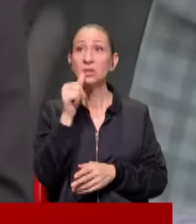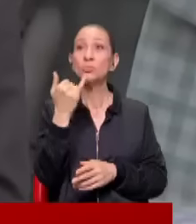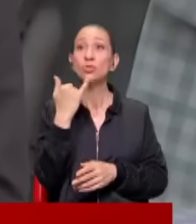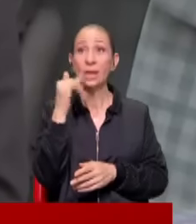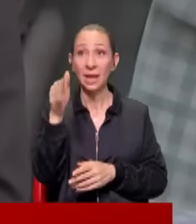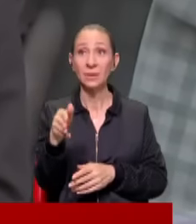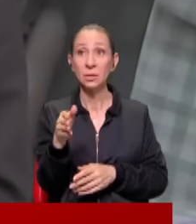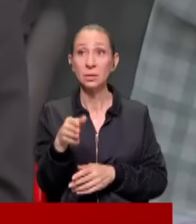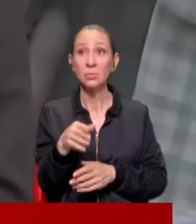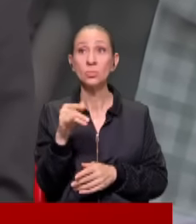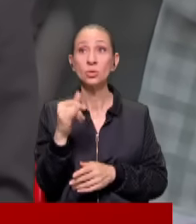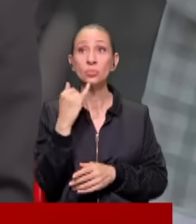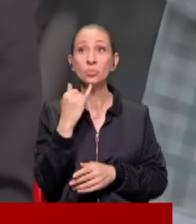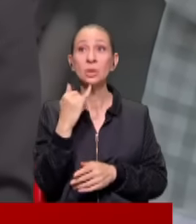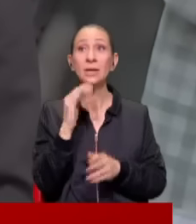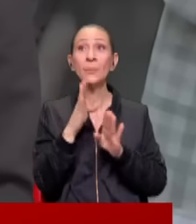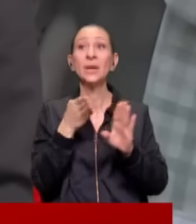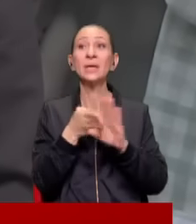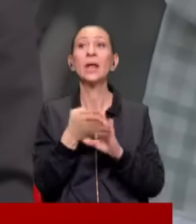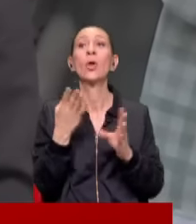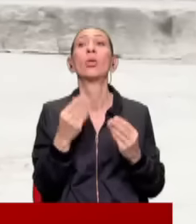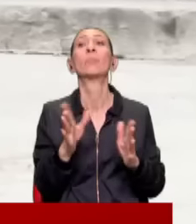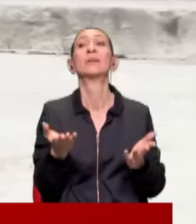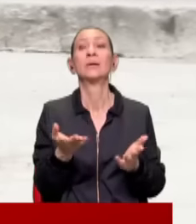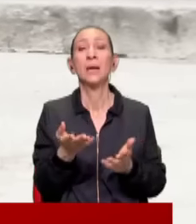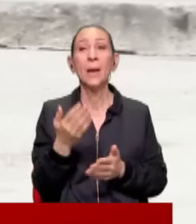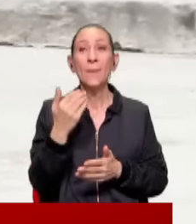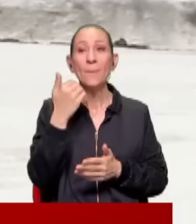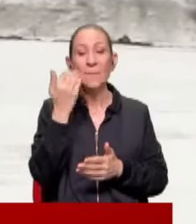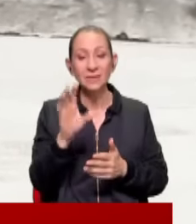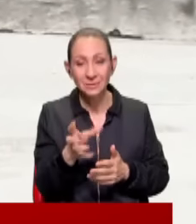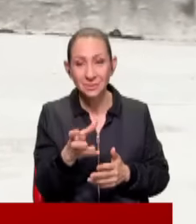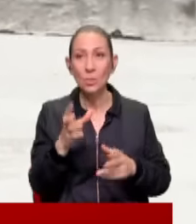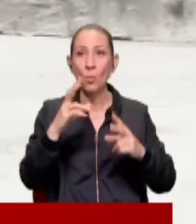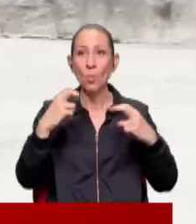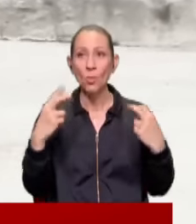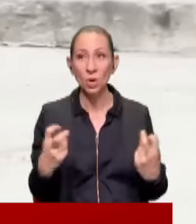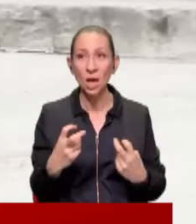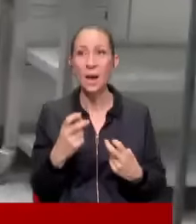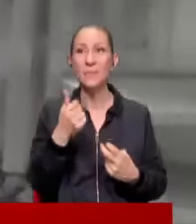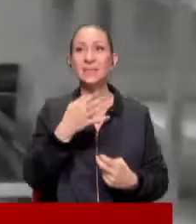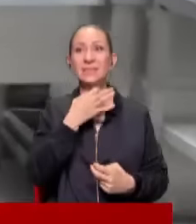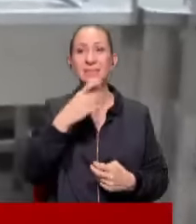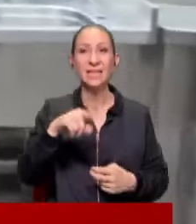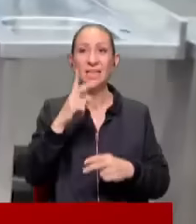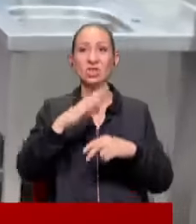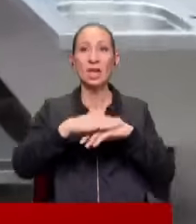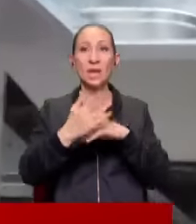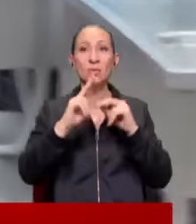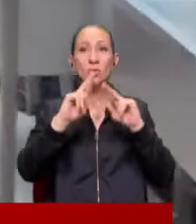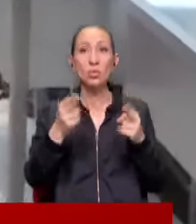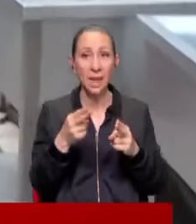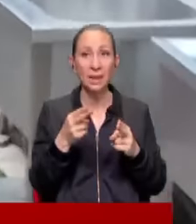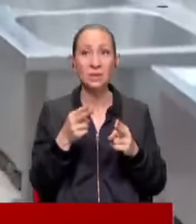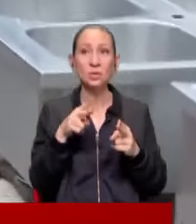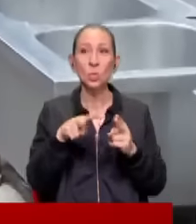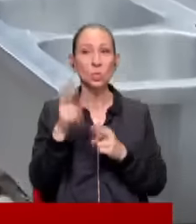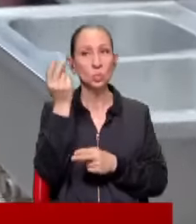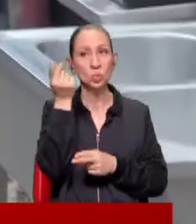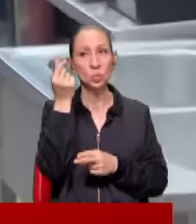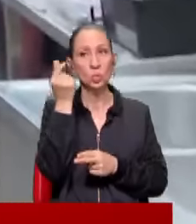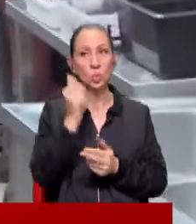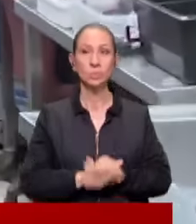müşteri geldi mi efendim? Bugün kapıdan giren olmadı daha. Beyaz eşya, mobilyadaysa dar gelirli ikinci el dükkanlarının da yolunu